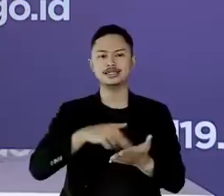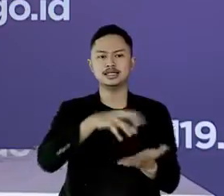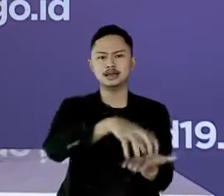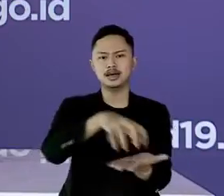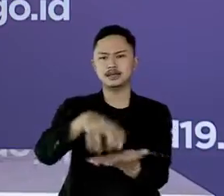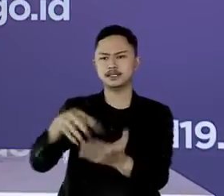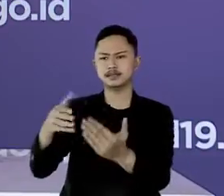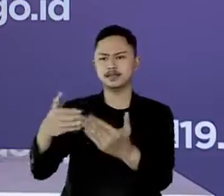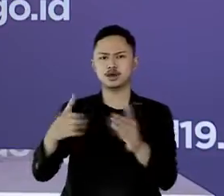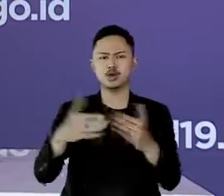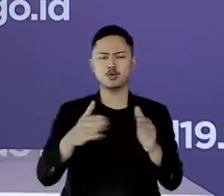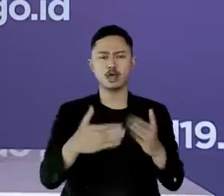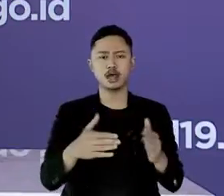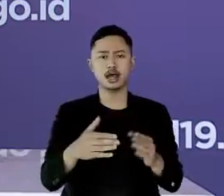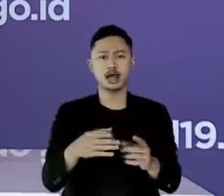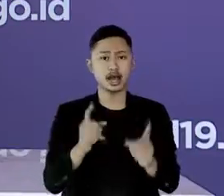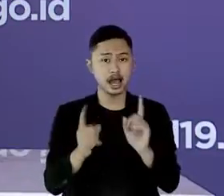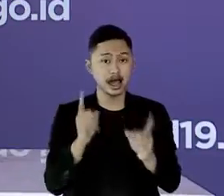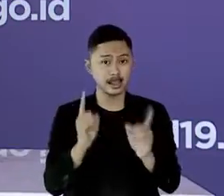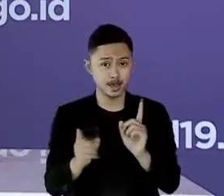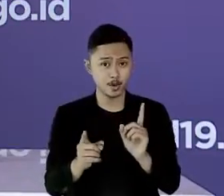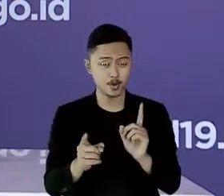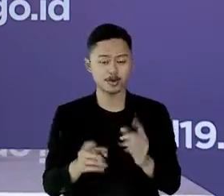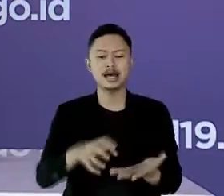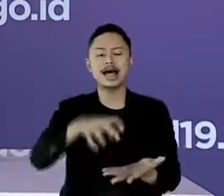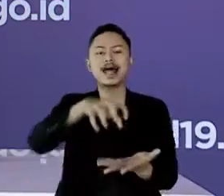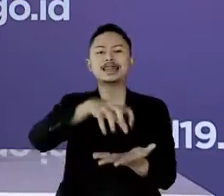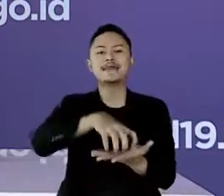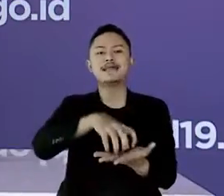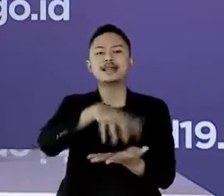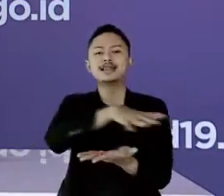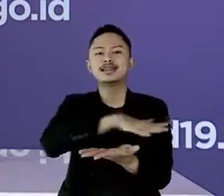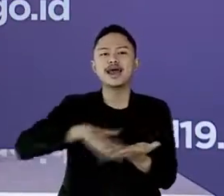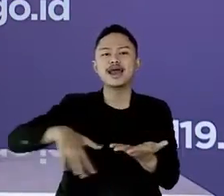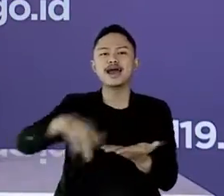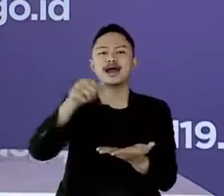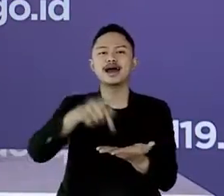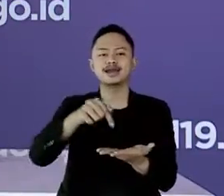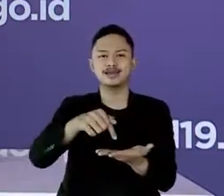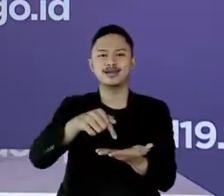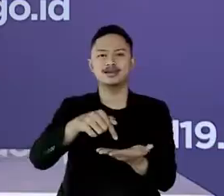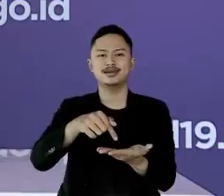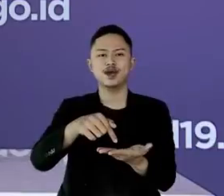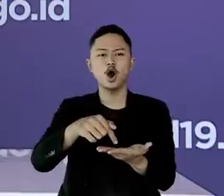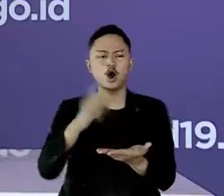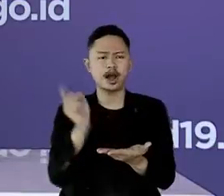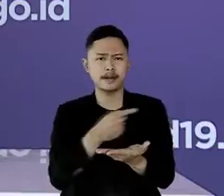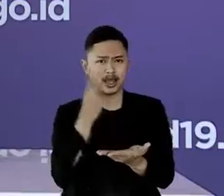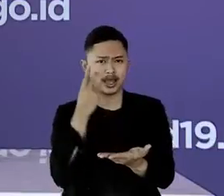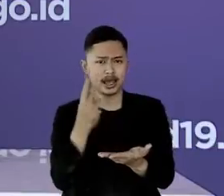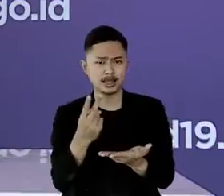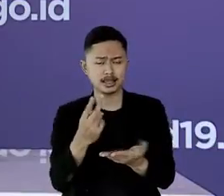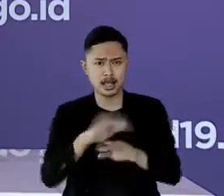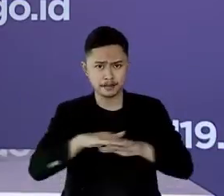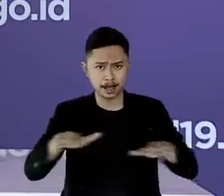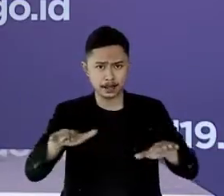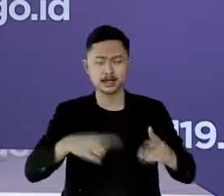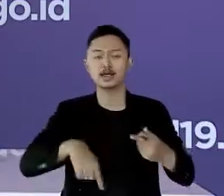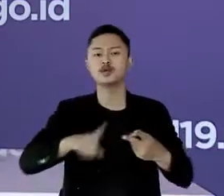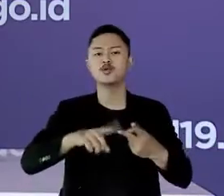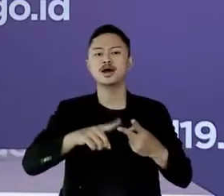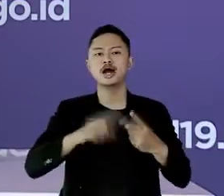sektor jika kondisi kasus di sekitar daerah penyelenggaraan acara terkendali dan telah adanya komitmen